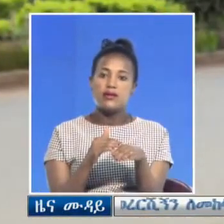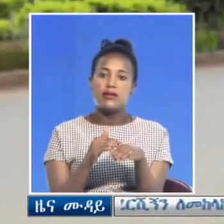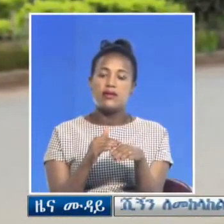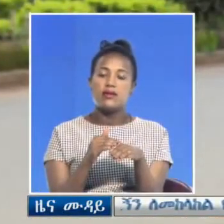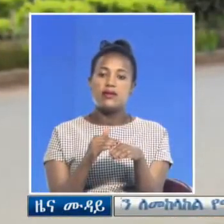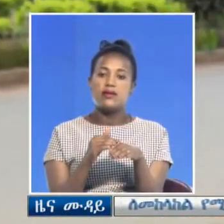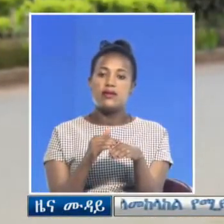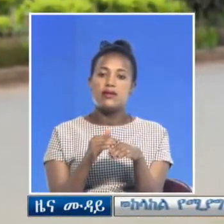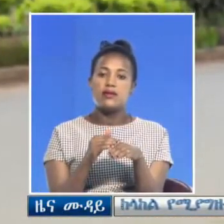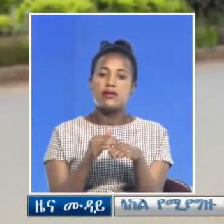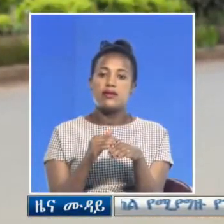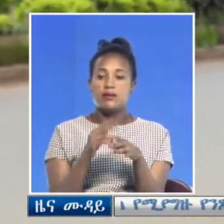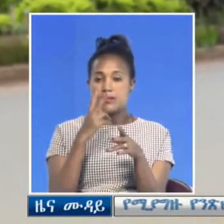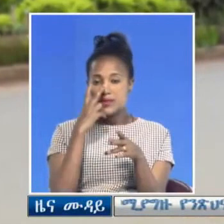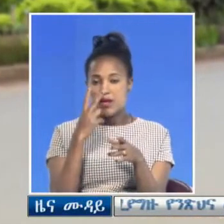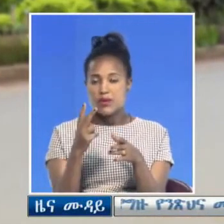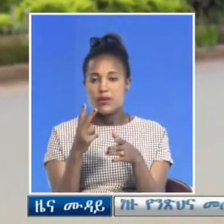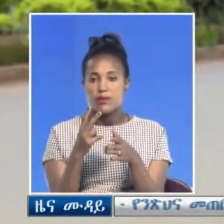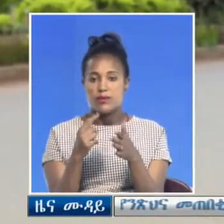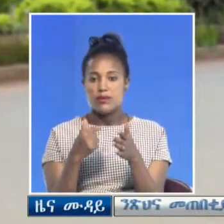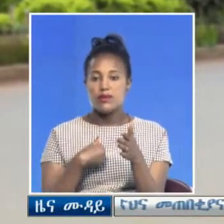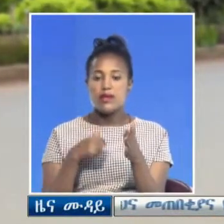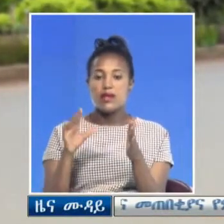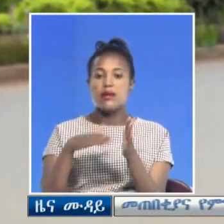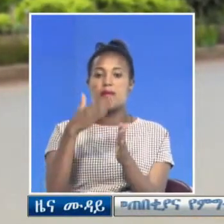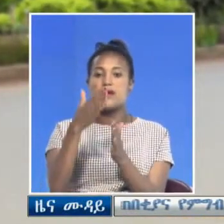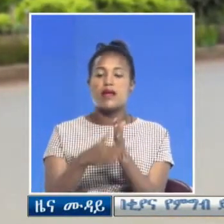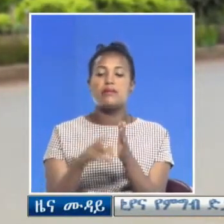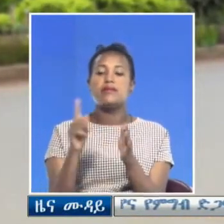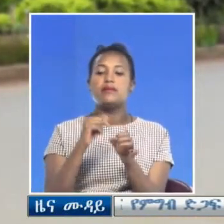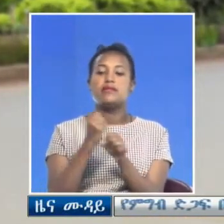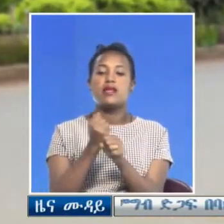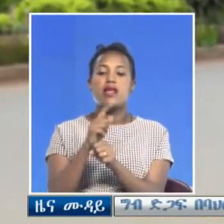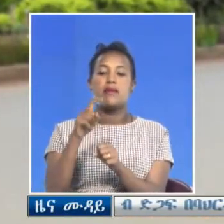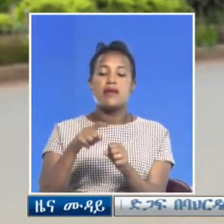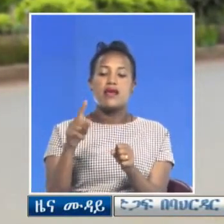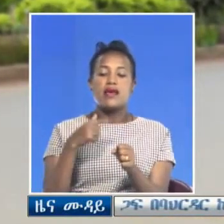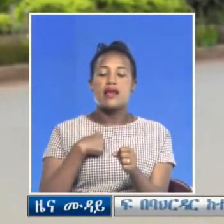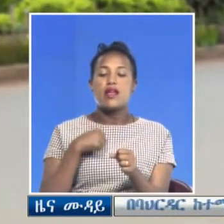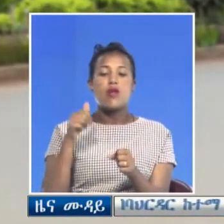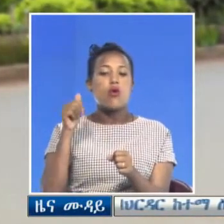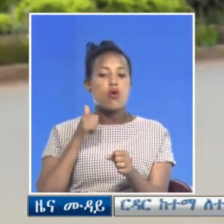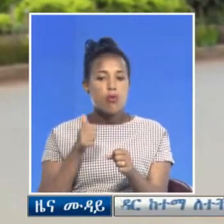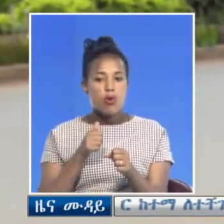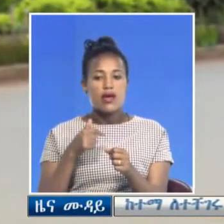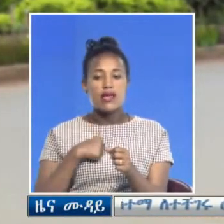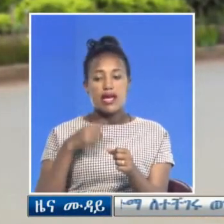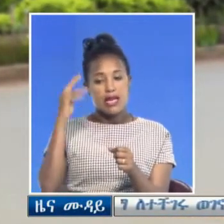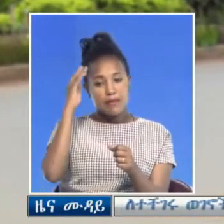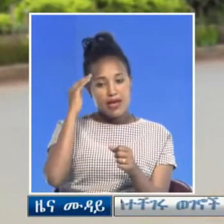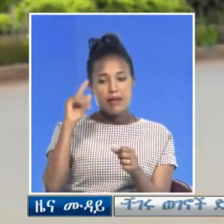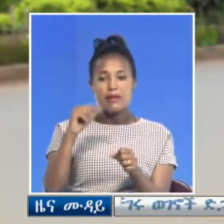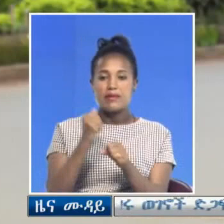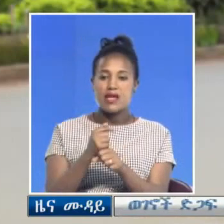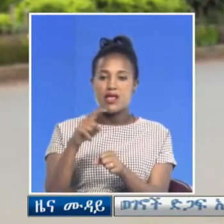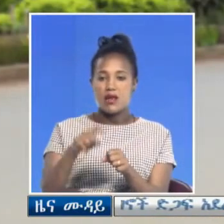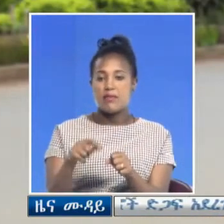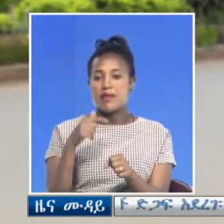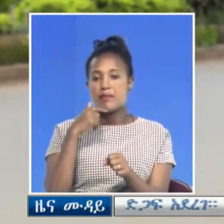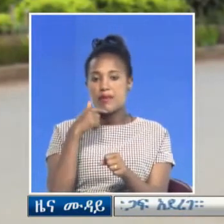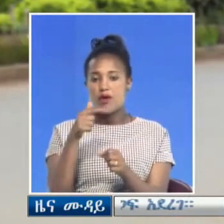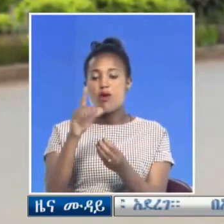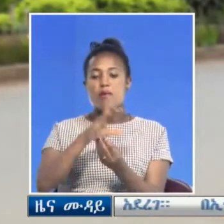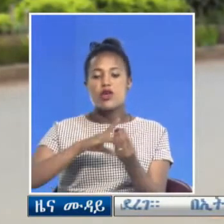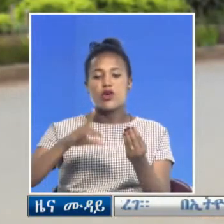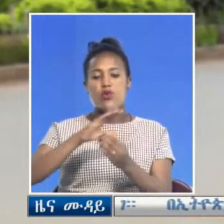ከጠቅላይ ሚኒስትሩ ትምህርት አይቶ እኔ ለባህር ዳር ምን መስራት አለብኝ፣ እኔ ለኦሮሚያ ምን መስራት አለብኝ፣ እኔ ለመቀሌ ምን መስራት አለብኝ የሚለው